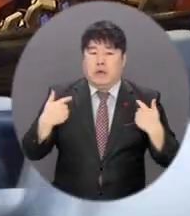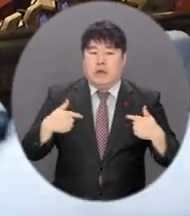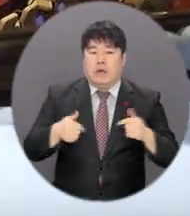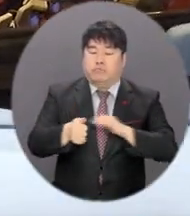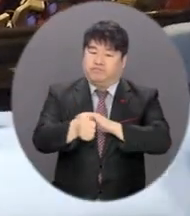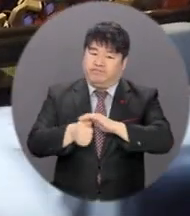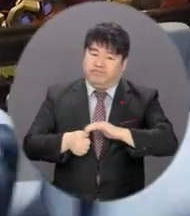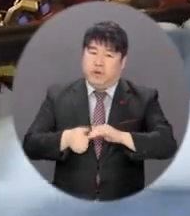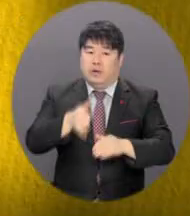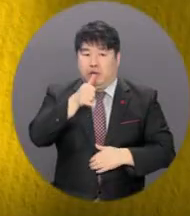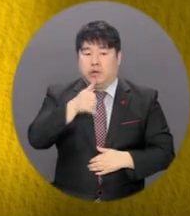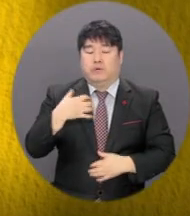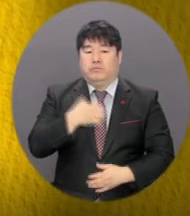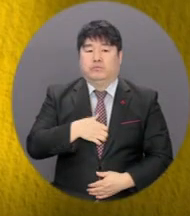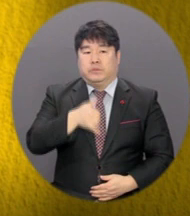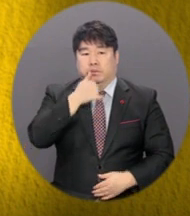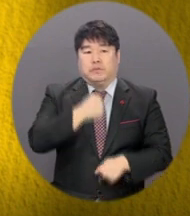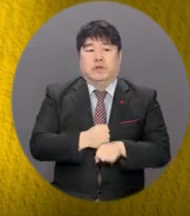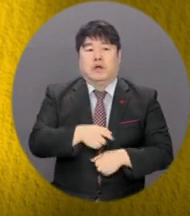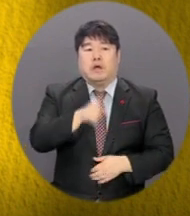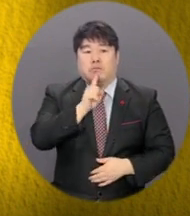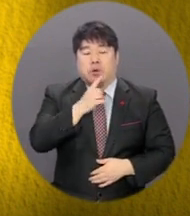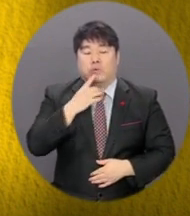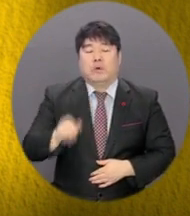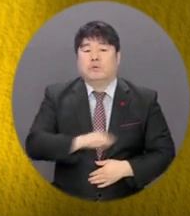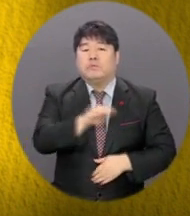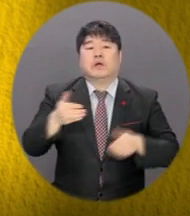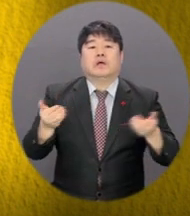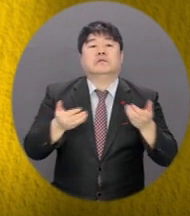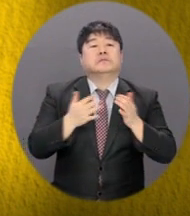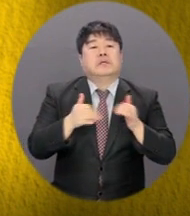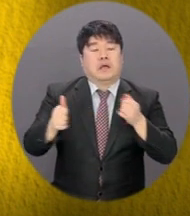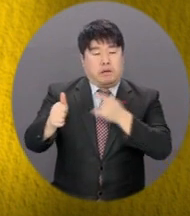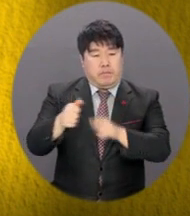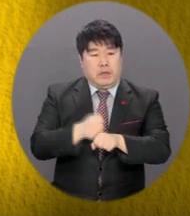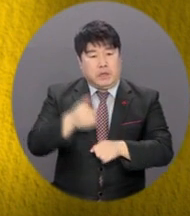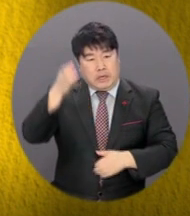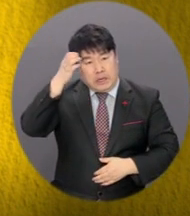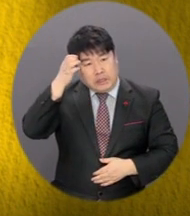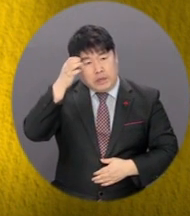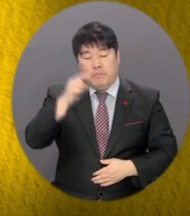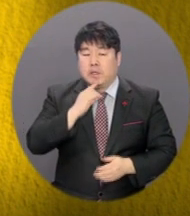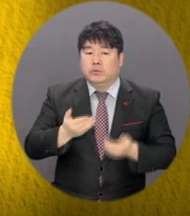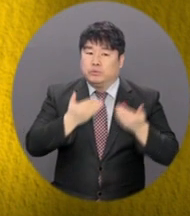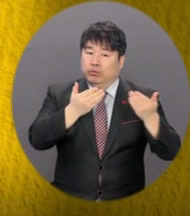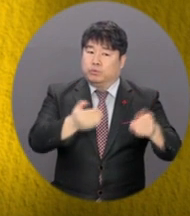있다는 우려도 나옵니다. 말로만 우리 노동자들에게 기대치만 주고